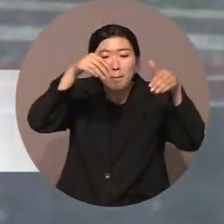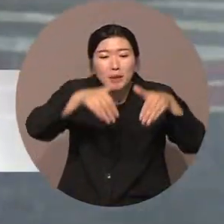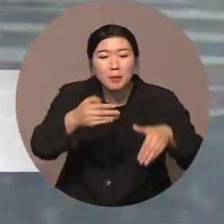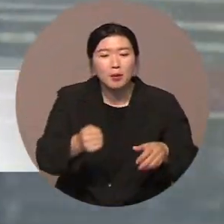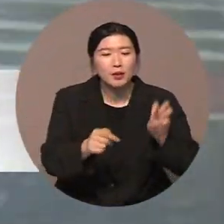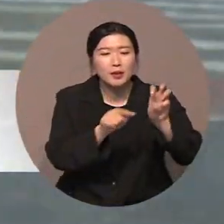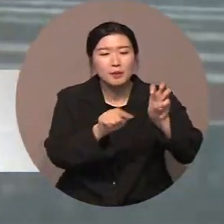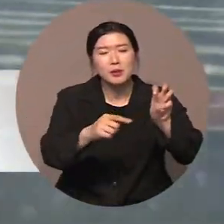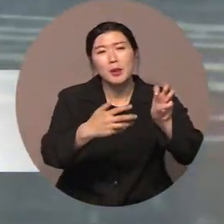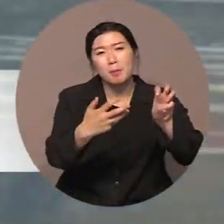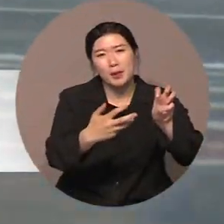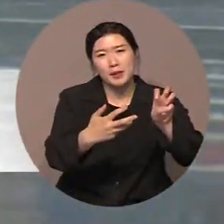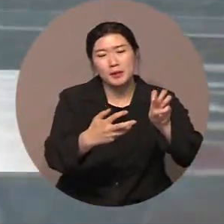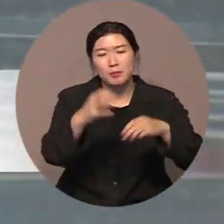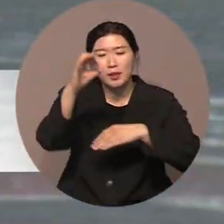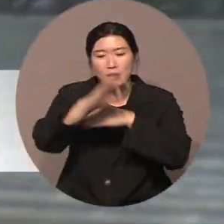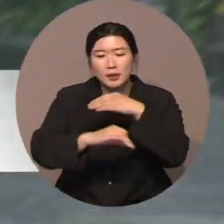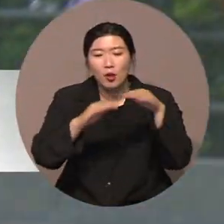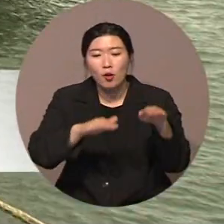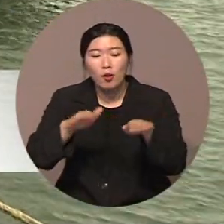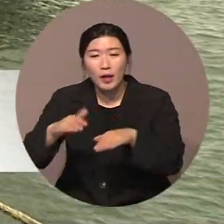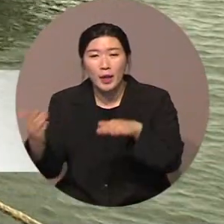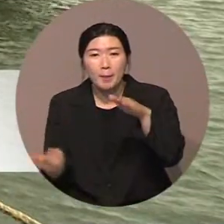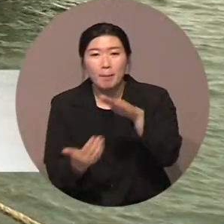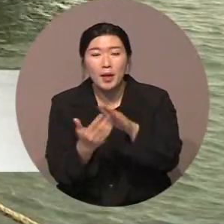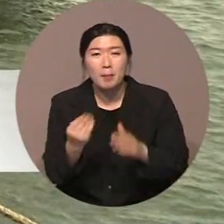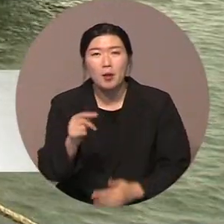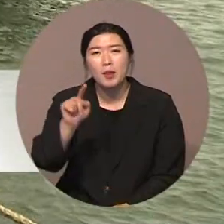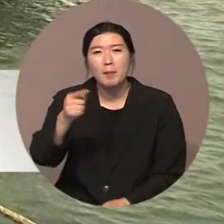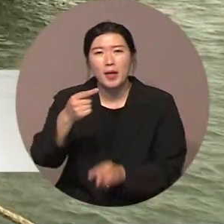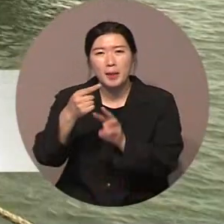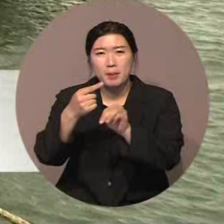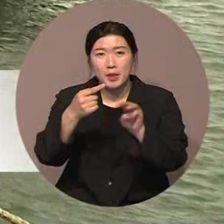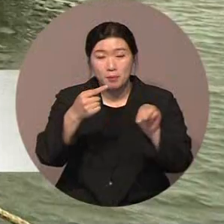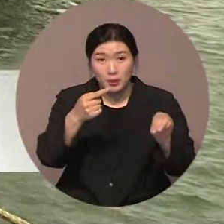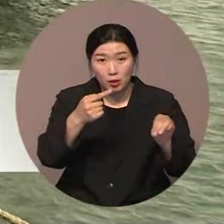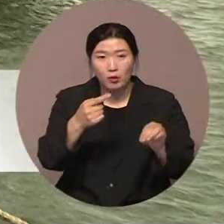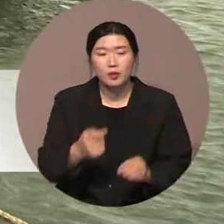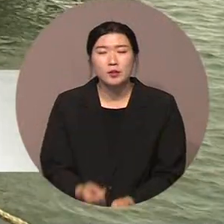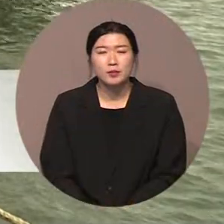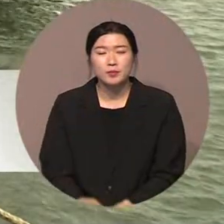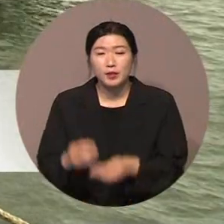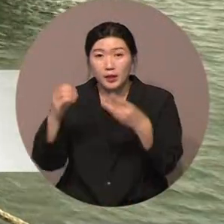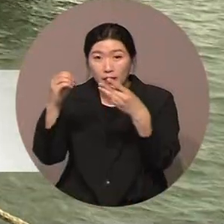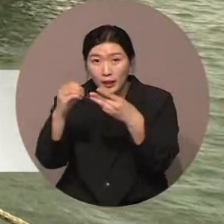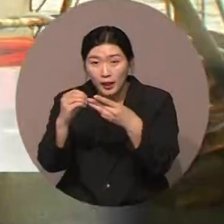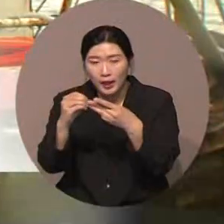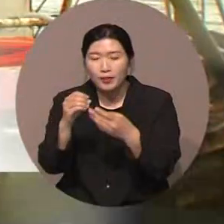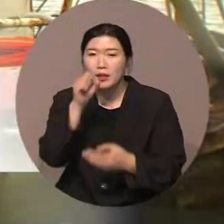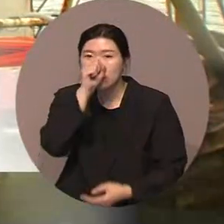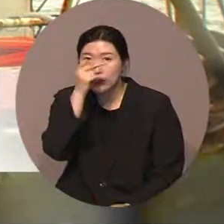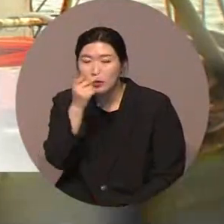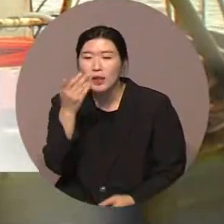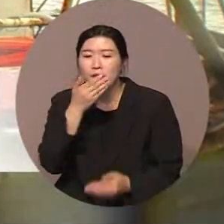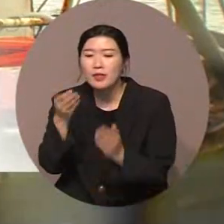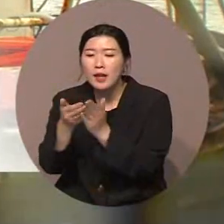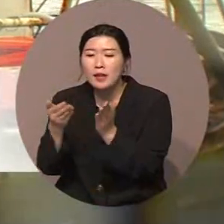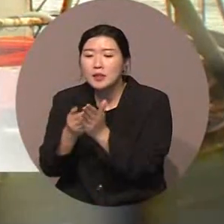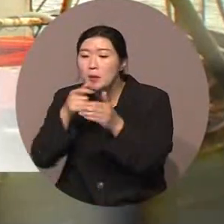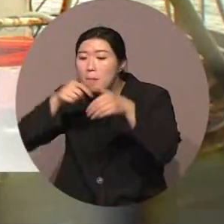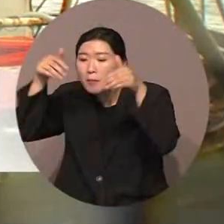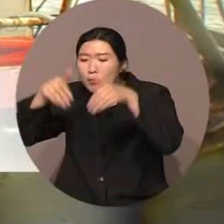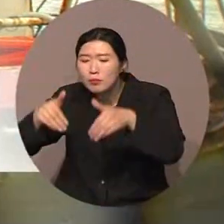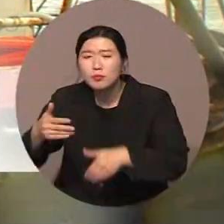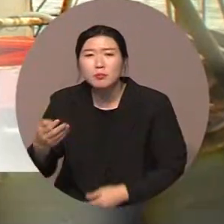30에서 80mm 충남 서해안은 최대 100mm의 비가 예보된 가운데 태안과 서산 당진 등